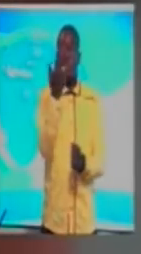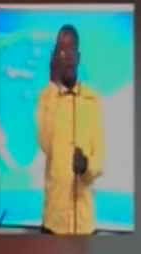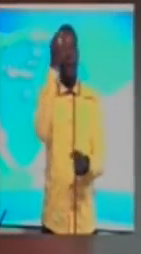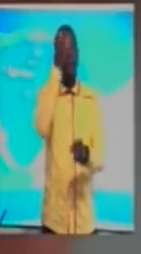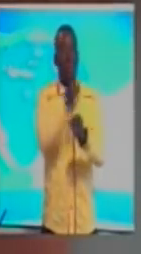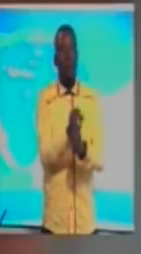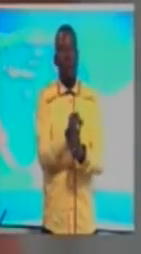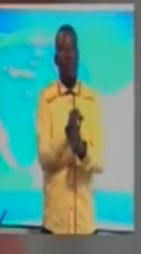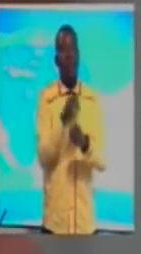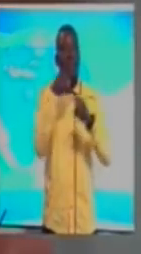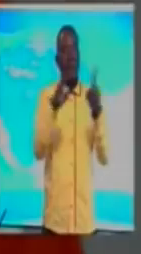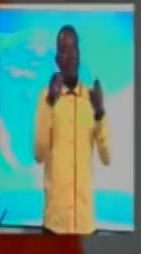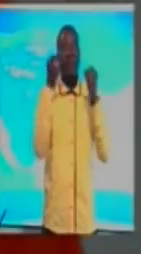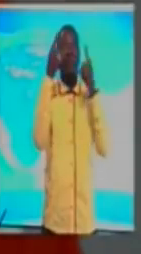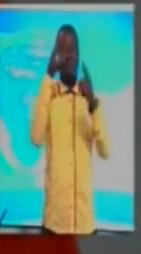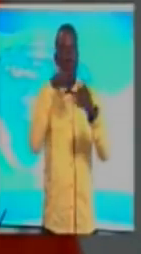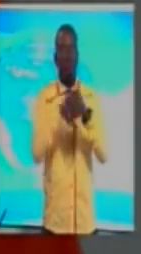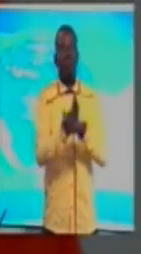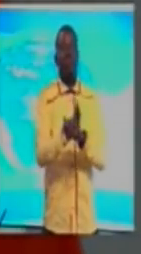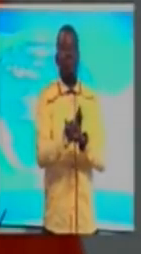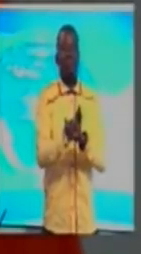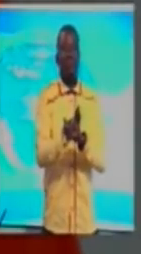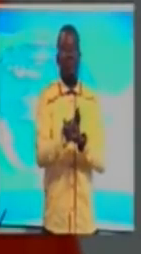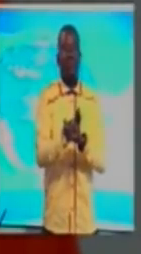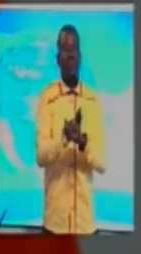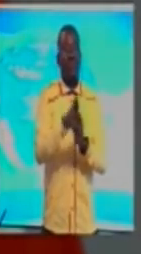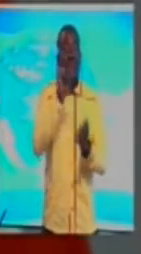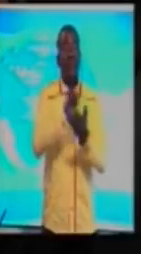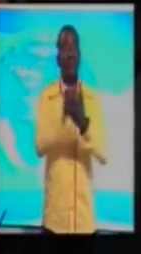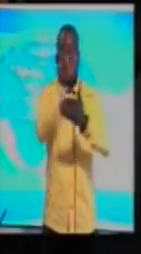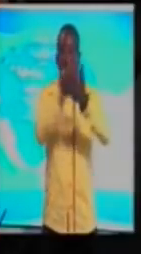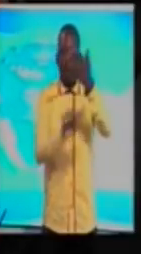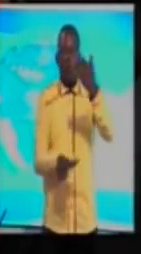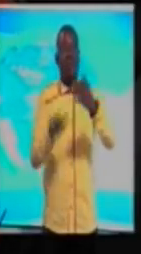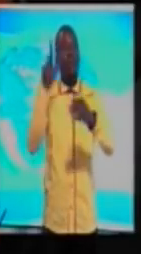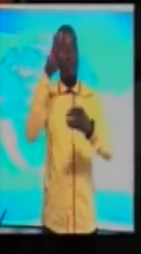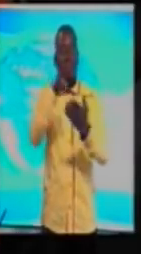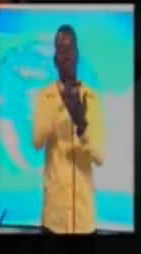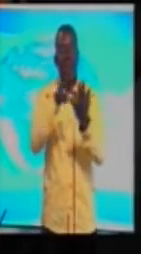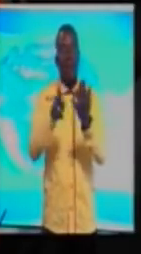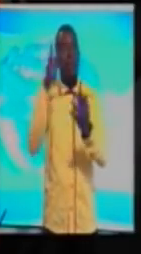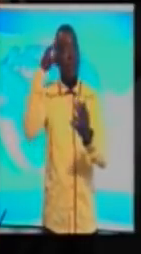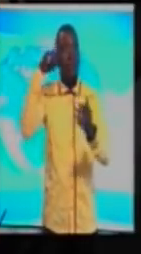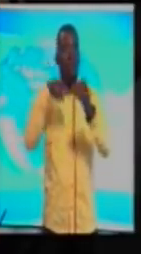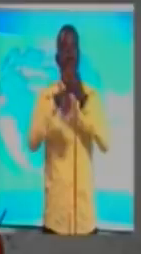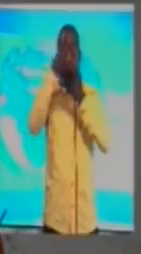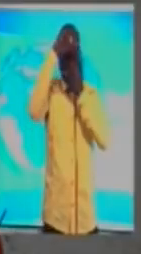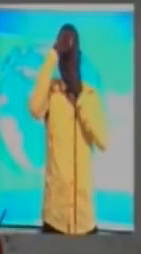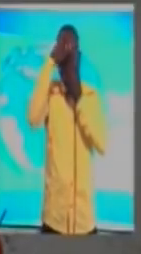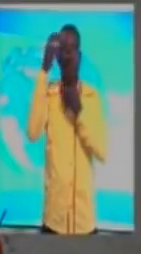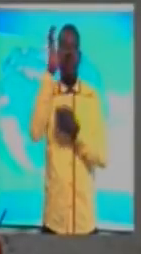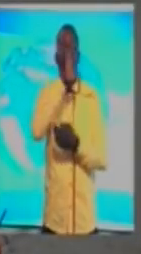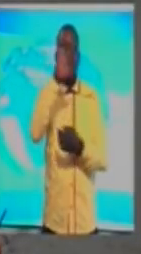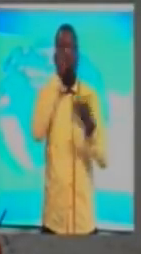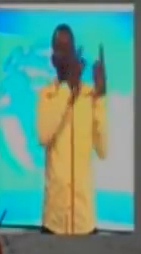maçon genevois aimerait rentrer. Il figure sur la liste d'Interpol parmi les terroristes les plus recherchés. Je suis